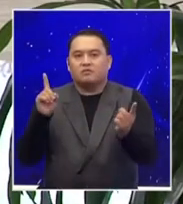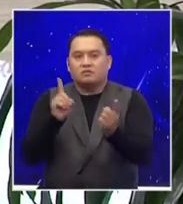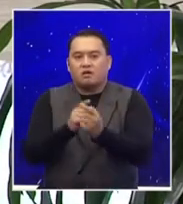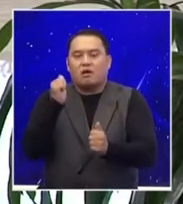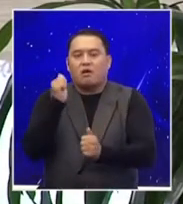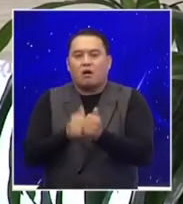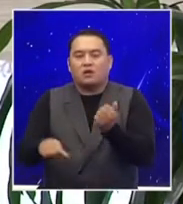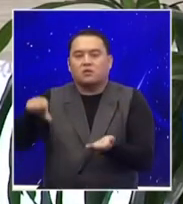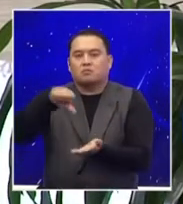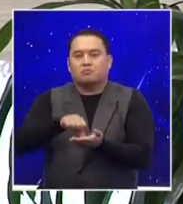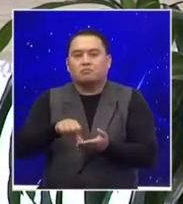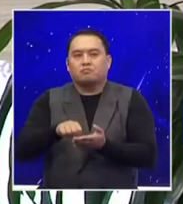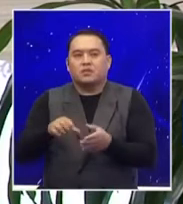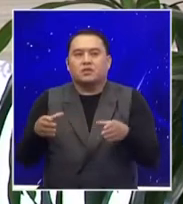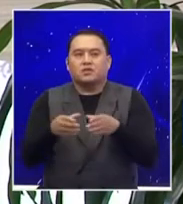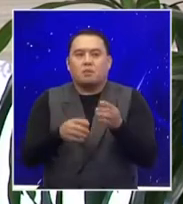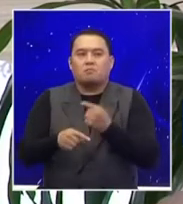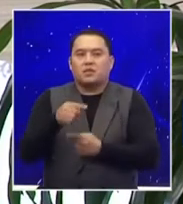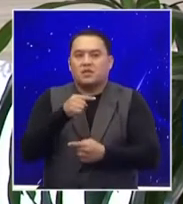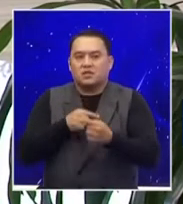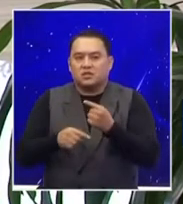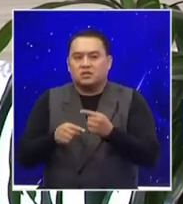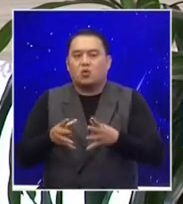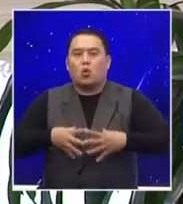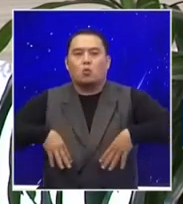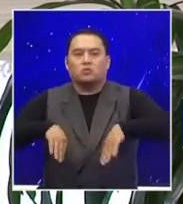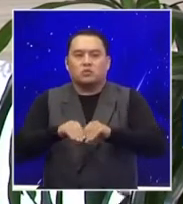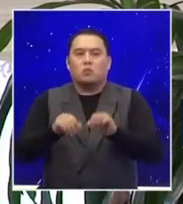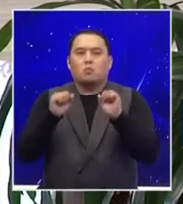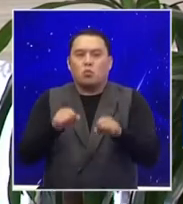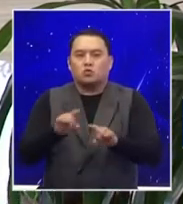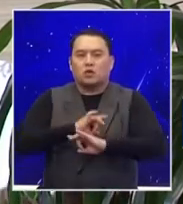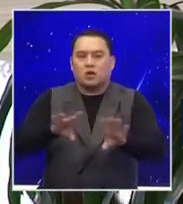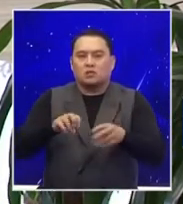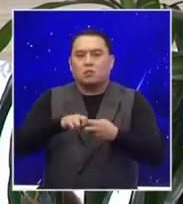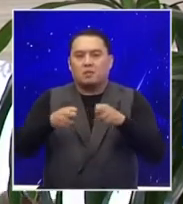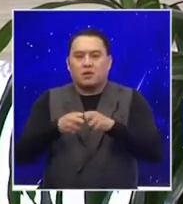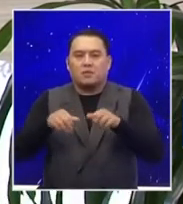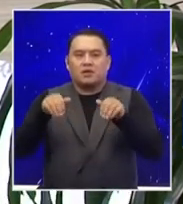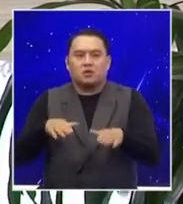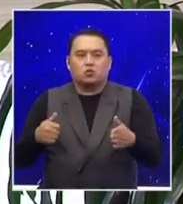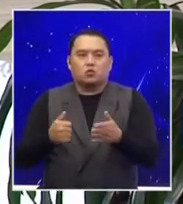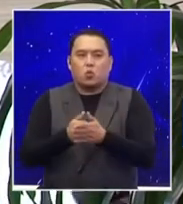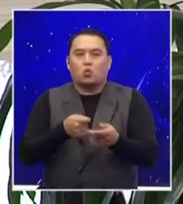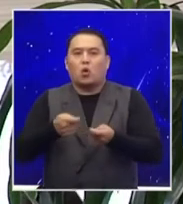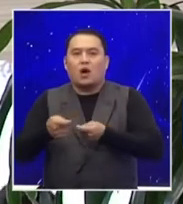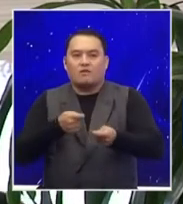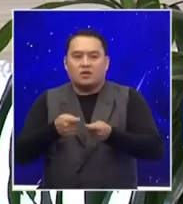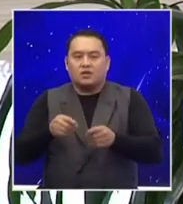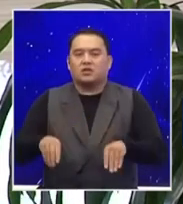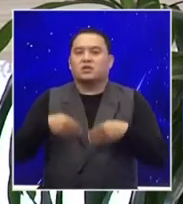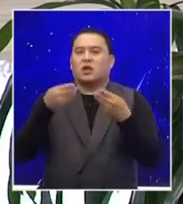каждый представитель бизнеса, бизнес-сообщества и так далее, может донести свои проблемы до руководителей, которые, естественно,